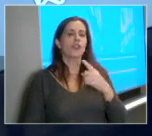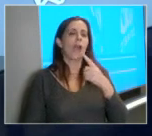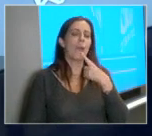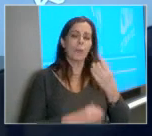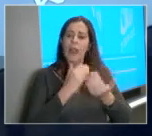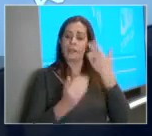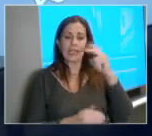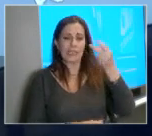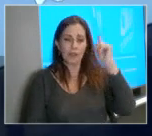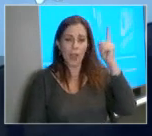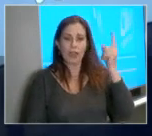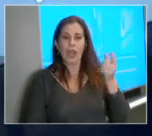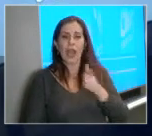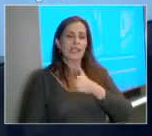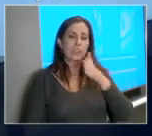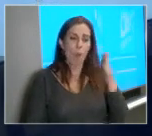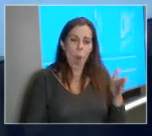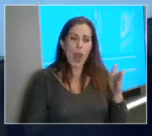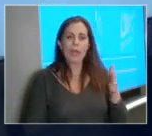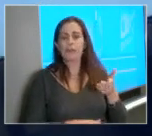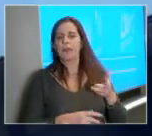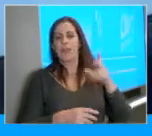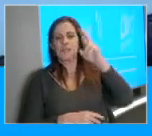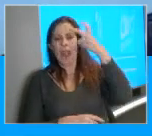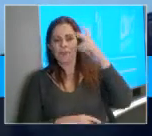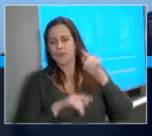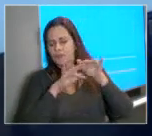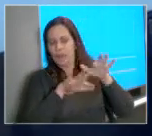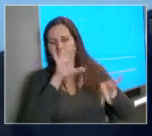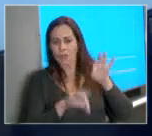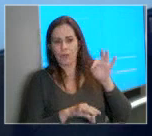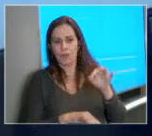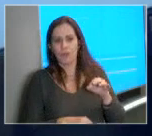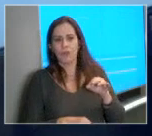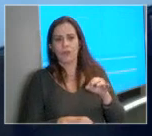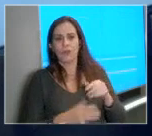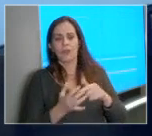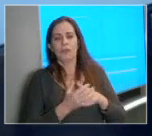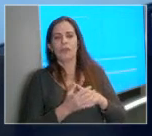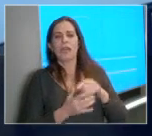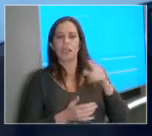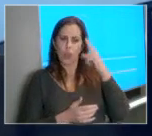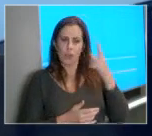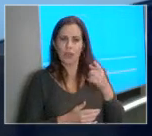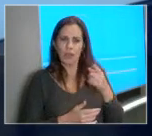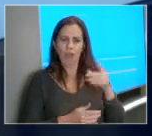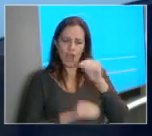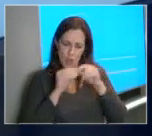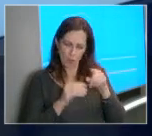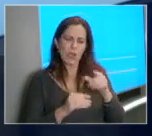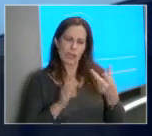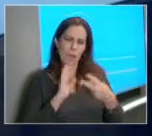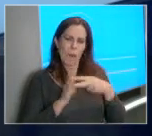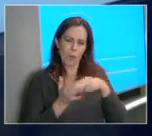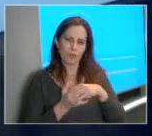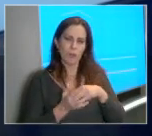מדברים לפני 20 שנה על שמאלנים של חומה זה להיות יהודים, וערבים נעים בכמויות, לא נוערים חלילה, נעים בכמויות. הרי אתה יודע שהשימוש הזה במערכת